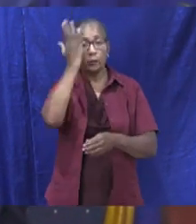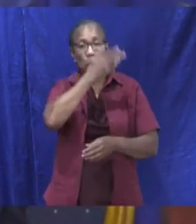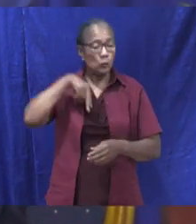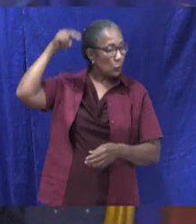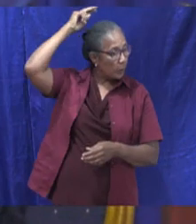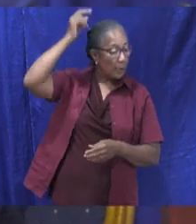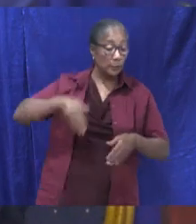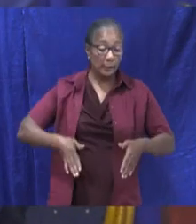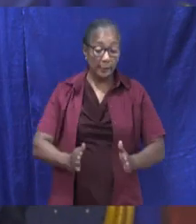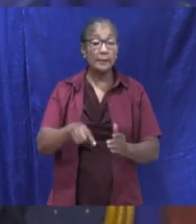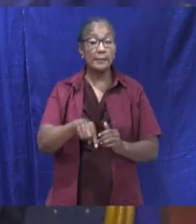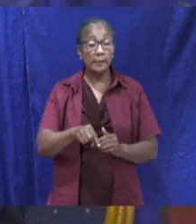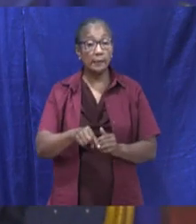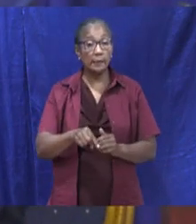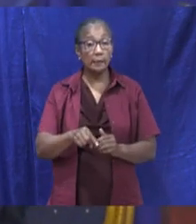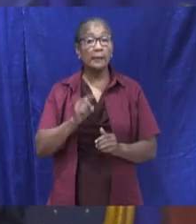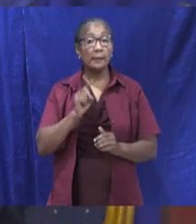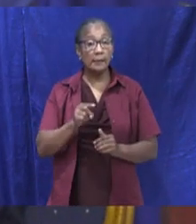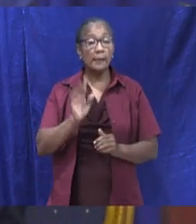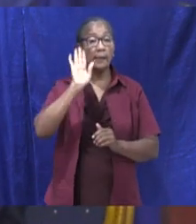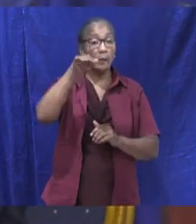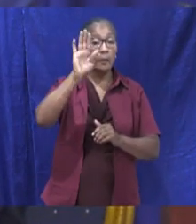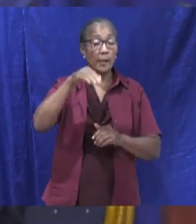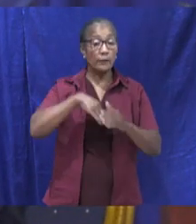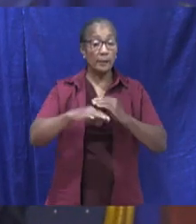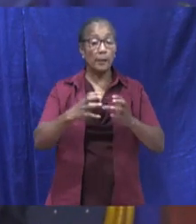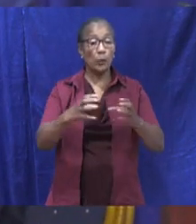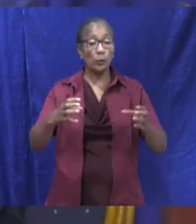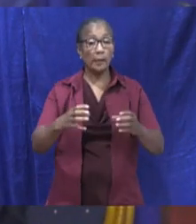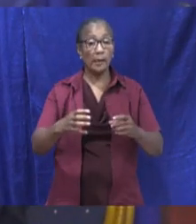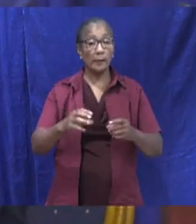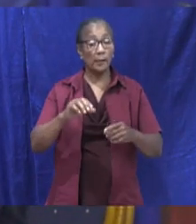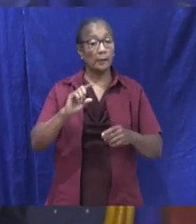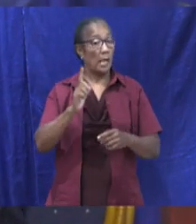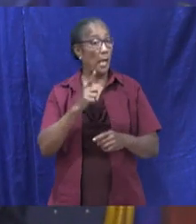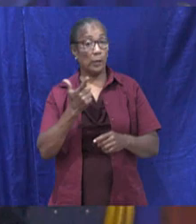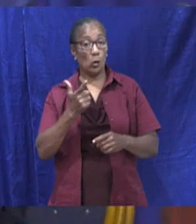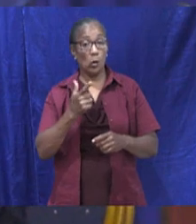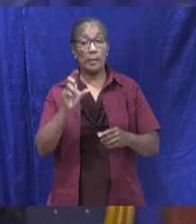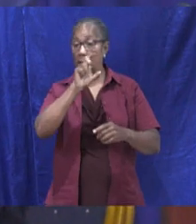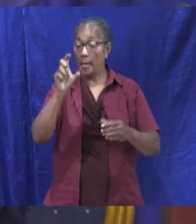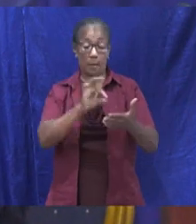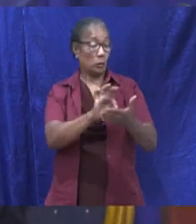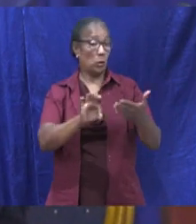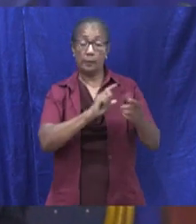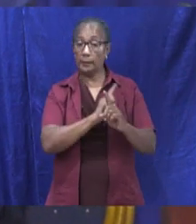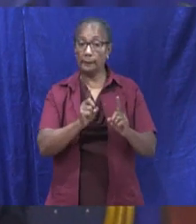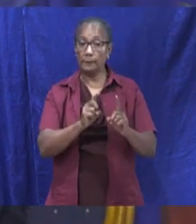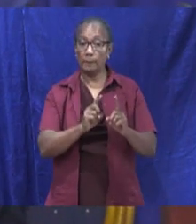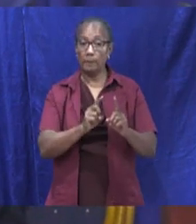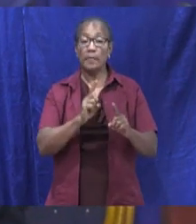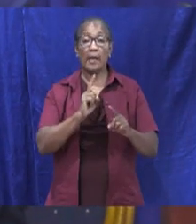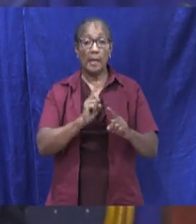Surinaamse ingezetenen die gestrand zijn in het buitenland en zich nog niet hebben geregistreerd